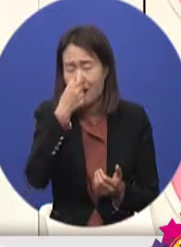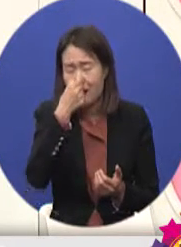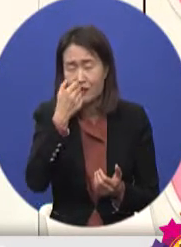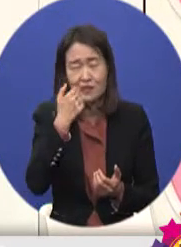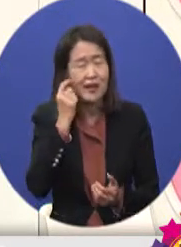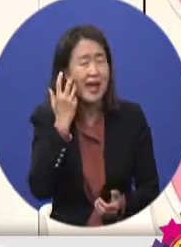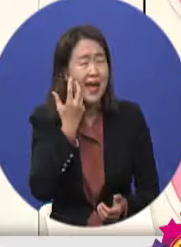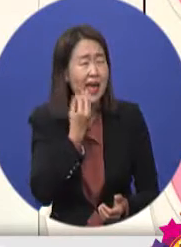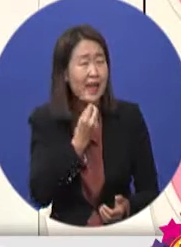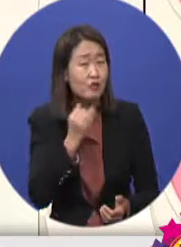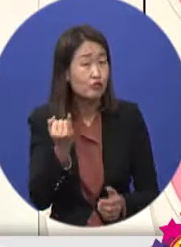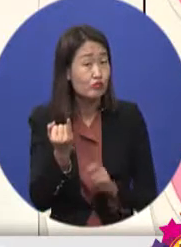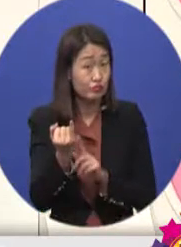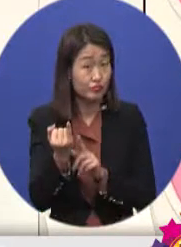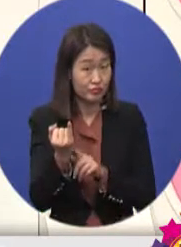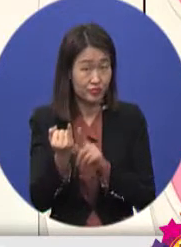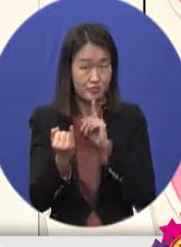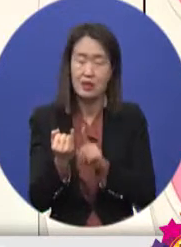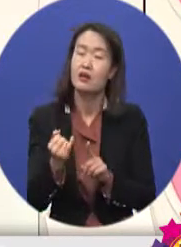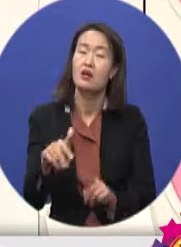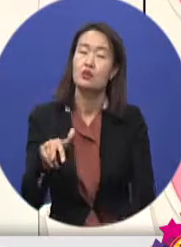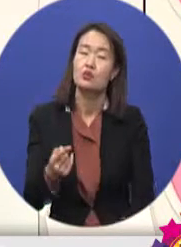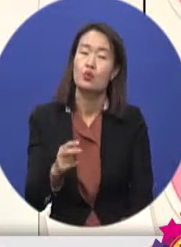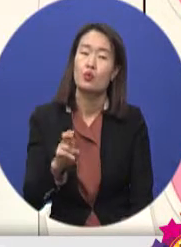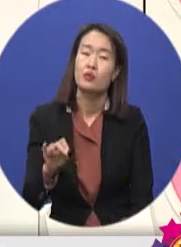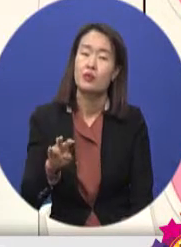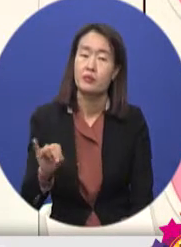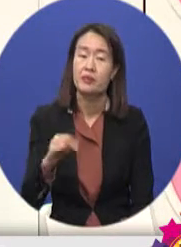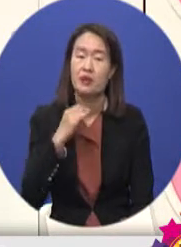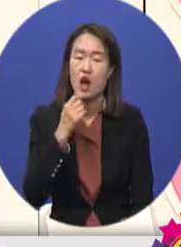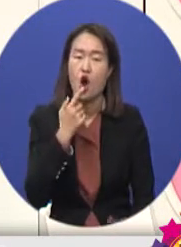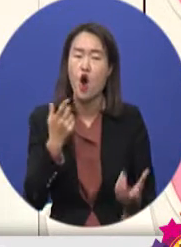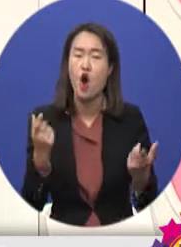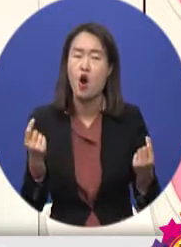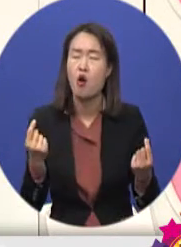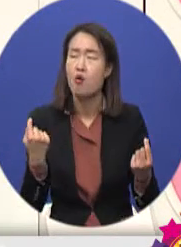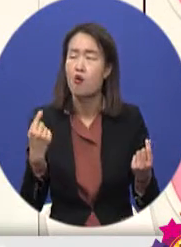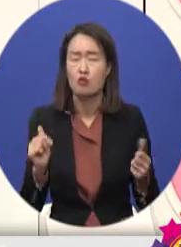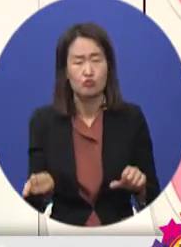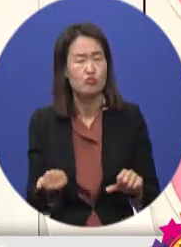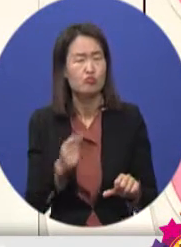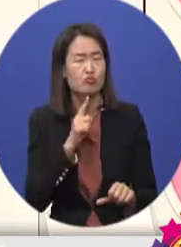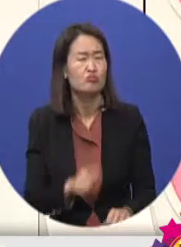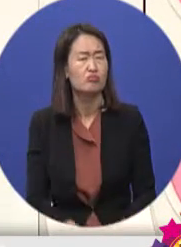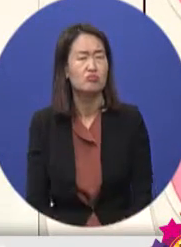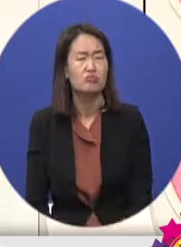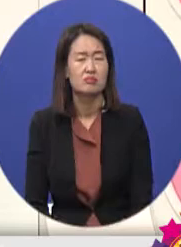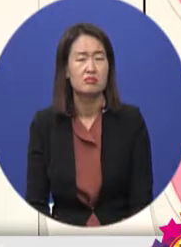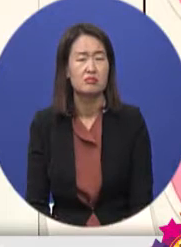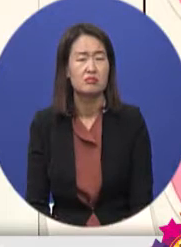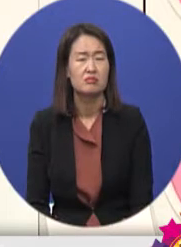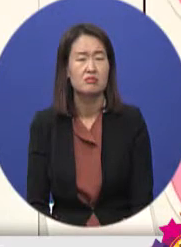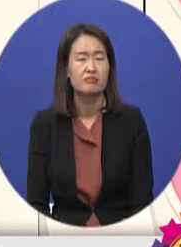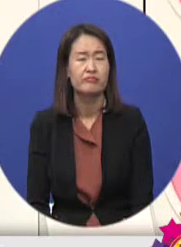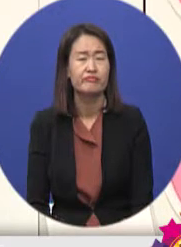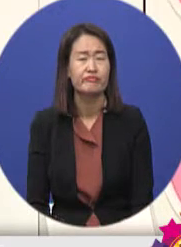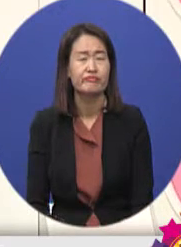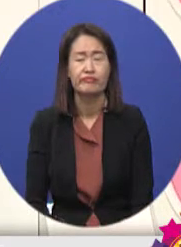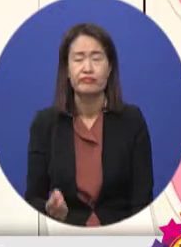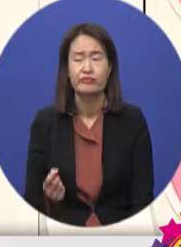아주 매력적인 가수분이 조미미 씨하고 동갑이신데 어젠가 또 별세를 하셨어요. 참